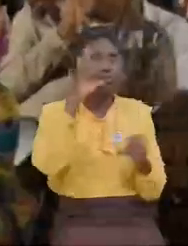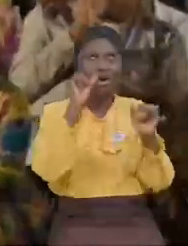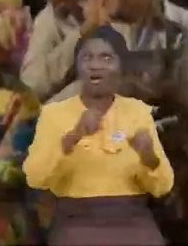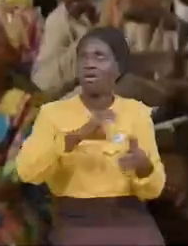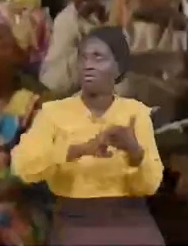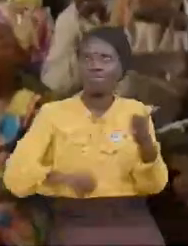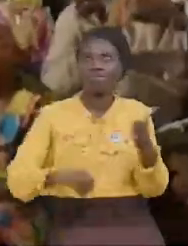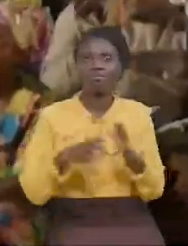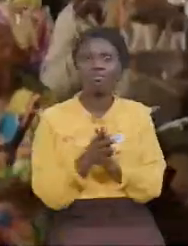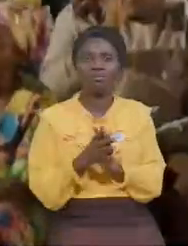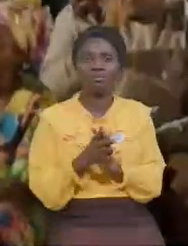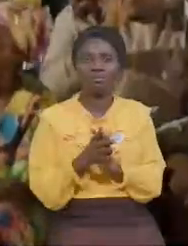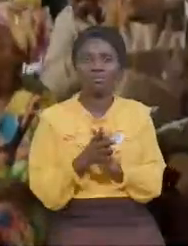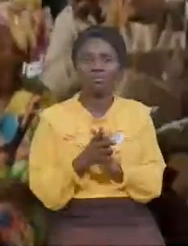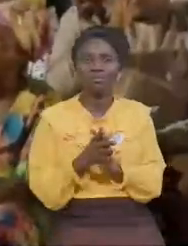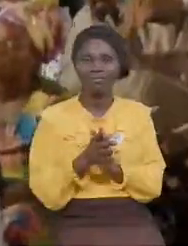ôter.